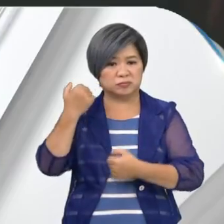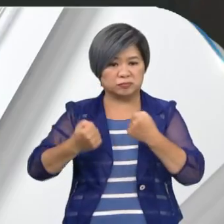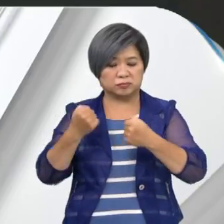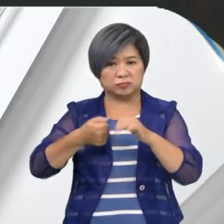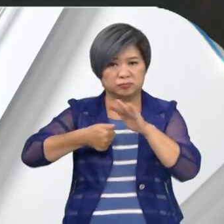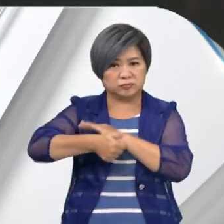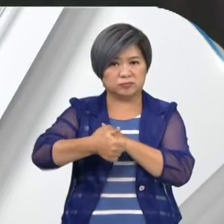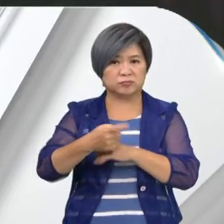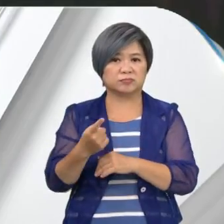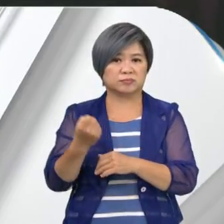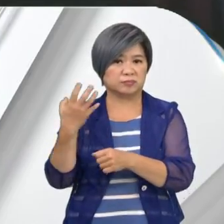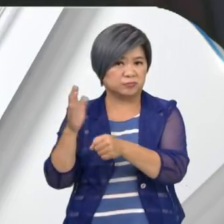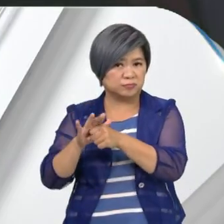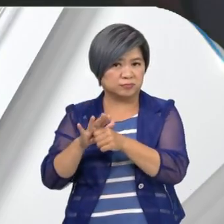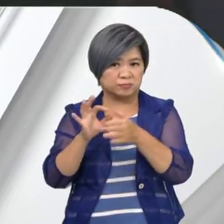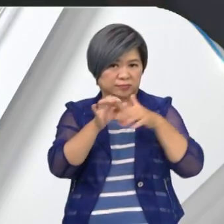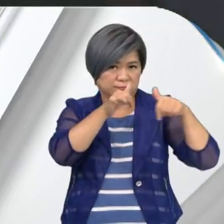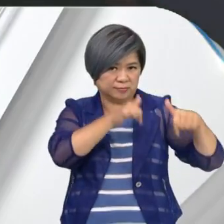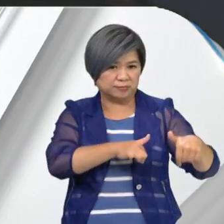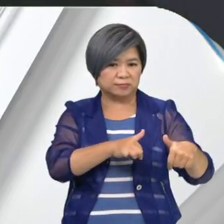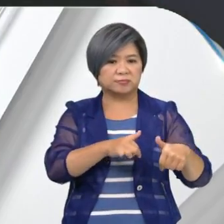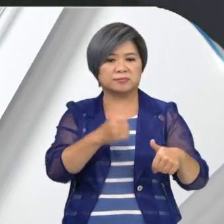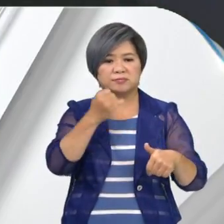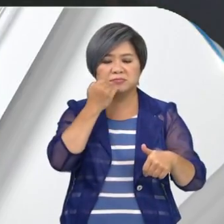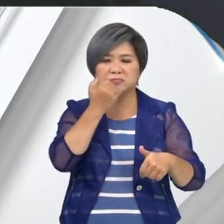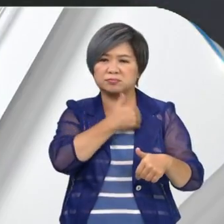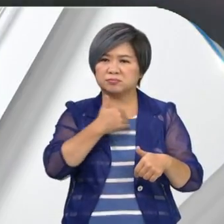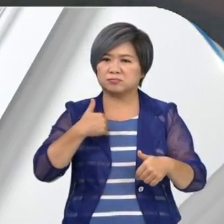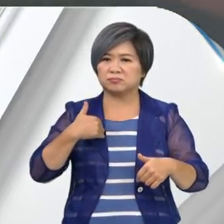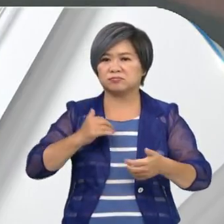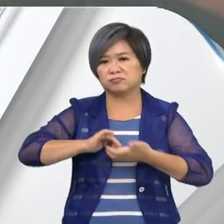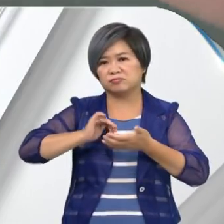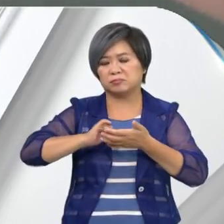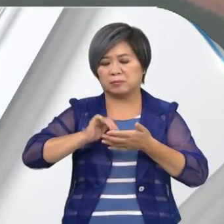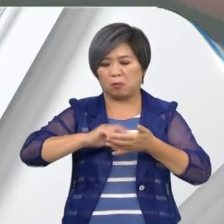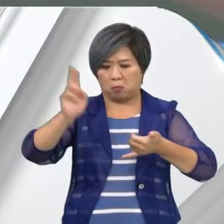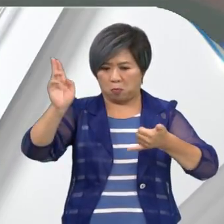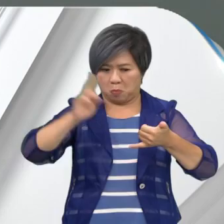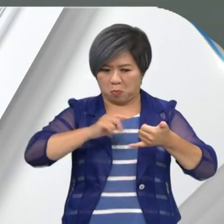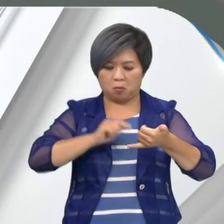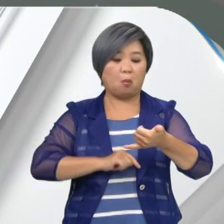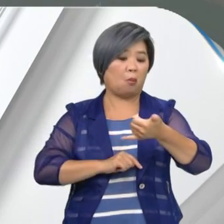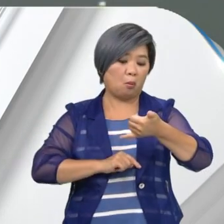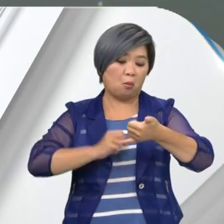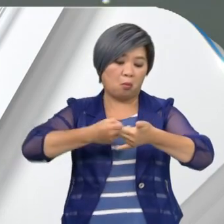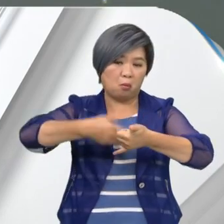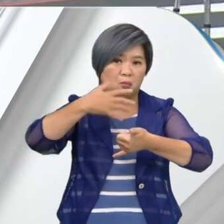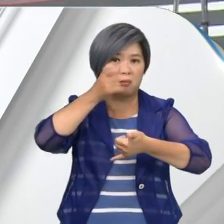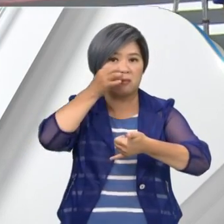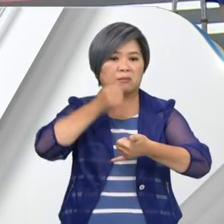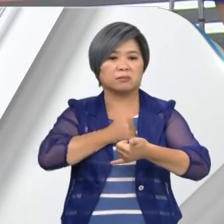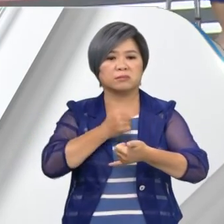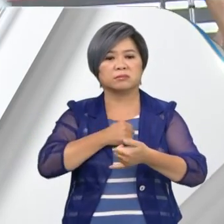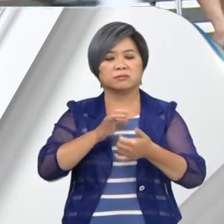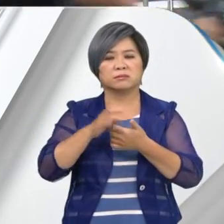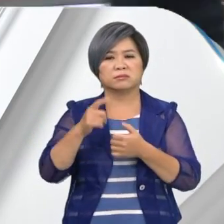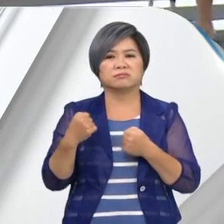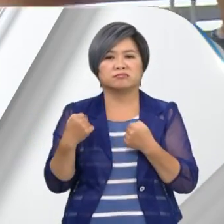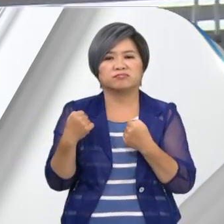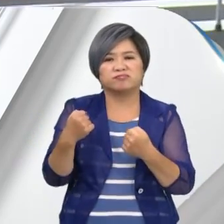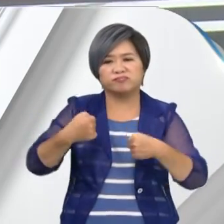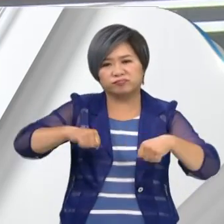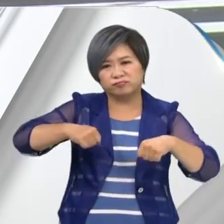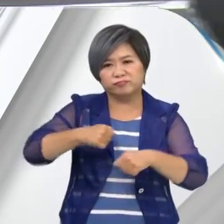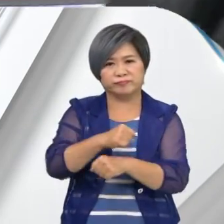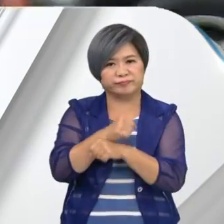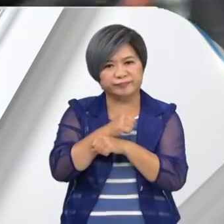新埔和家关系天气，就会随机及时发警示。提醒民众视察尾也系其眼睛都会过生意条尾，